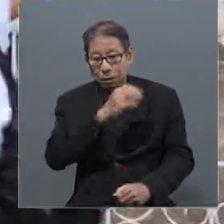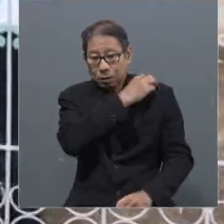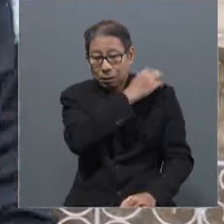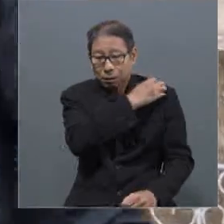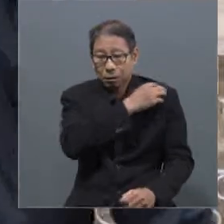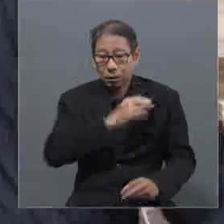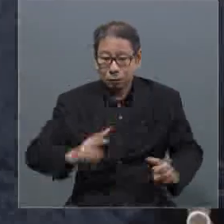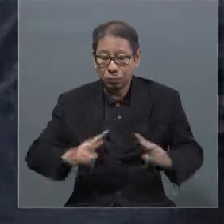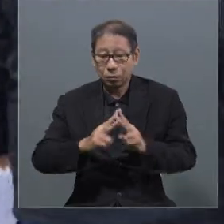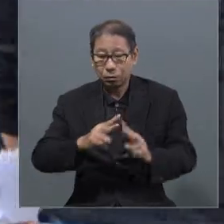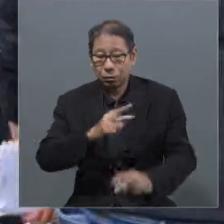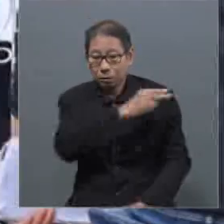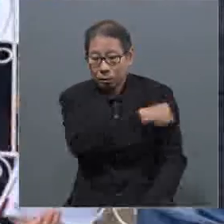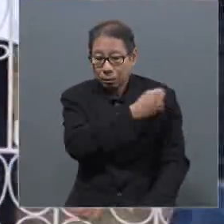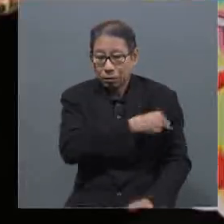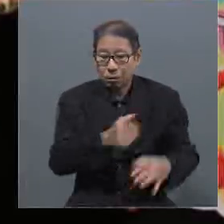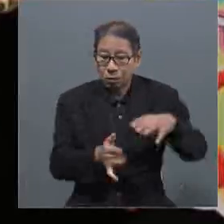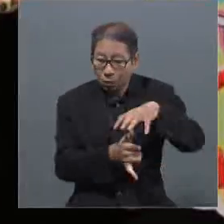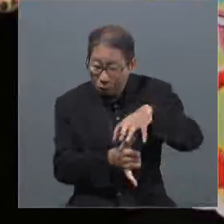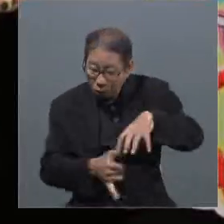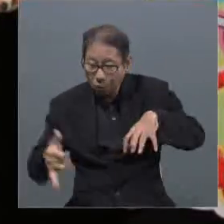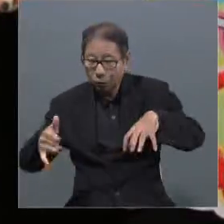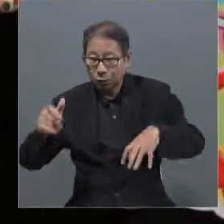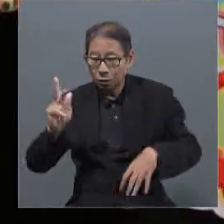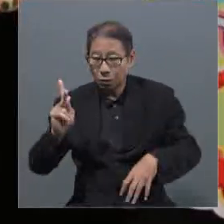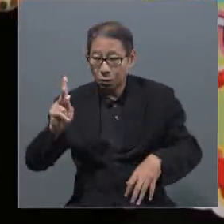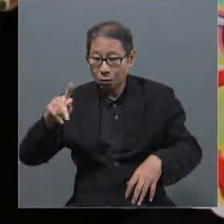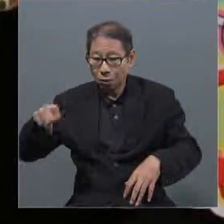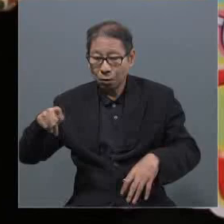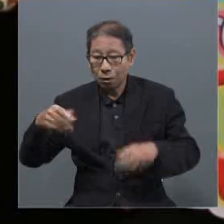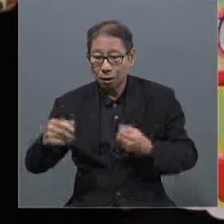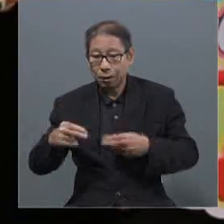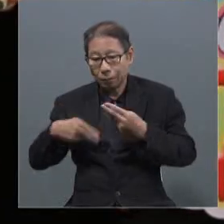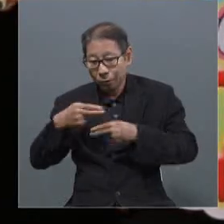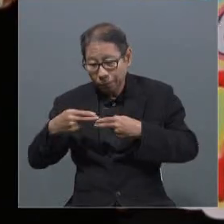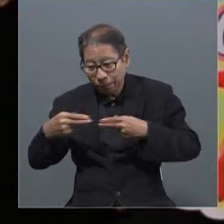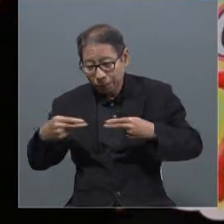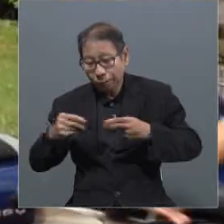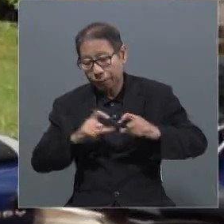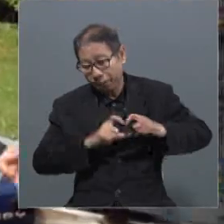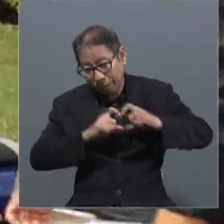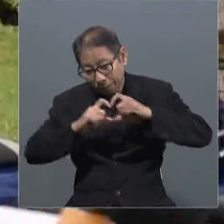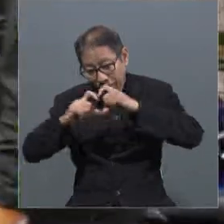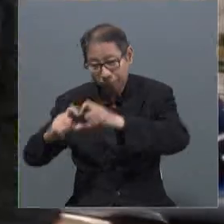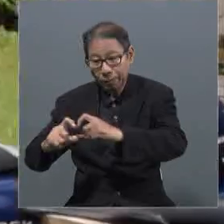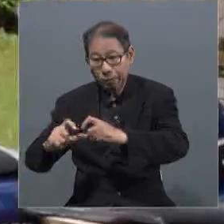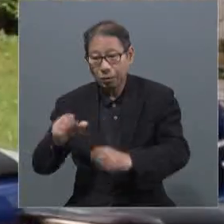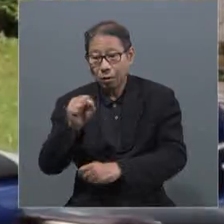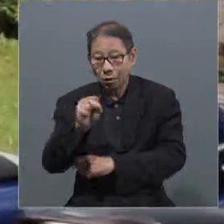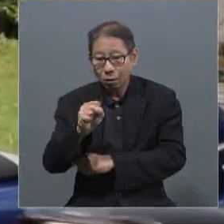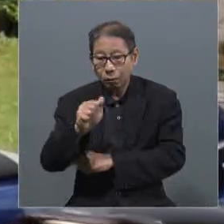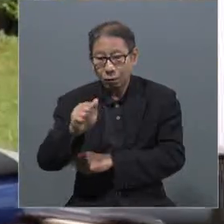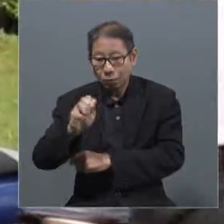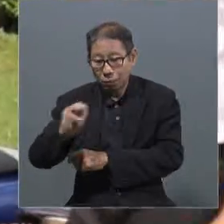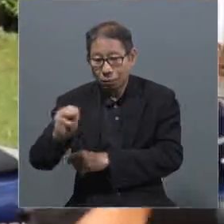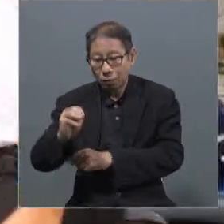สาธารณสุขออกจากระบบของกพนะเพื่อจะได้เป็นขวัญกำลังใจให้กับคนทำงานหนักรวมถึงอสมซึ่งก็